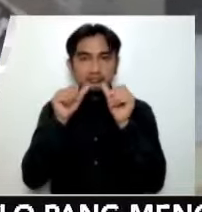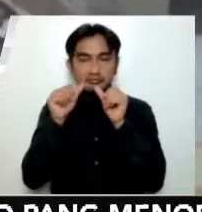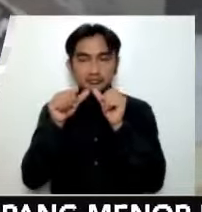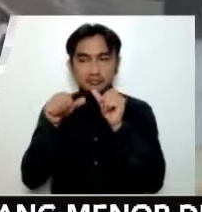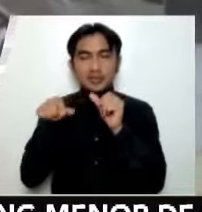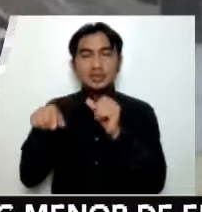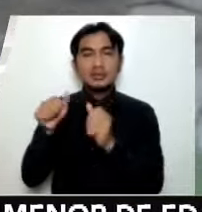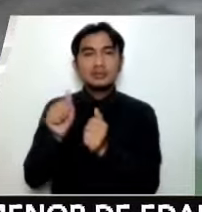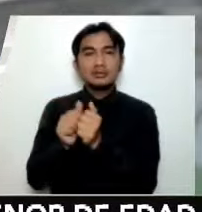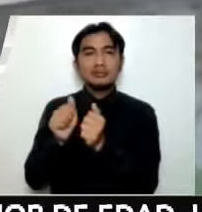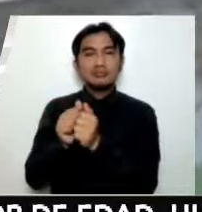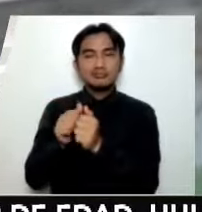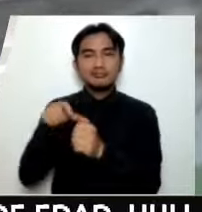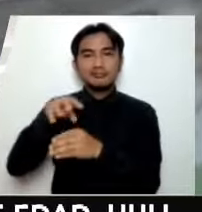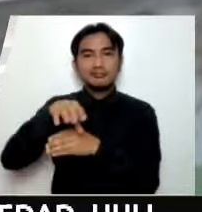biktima